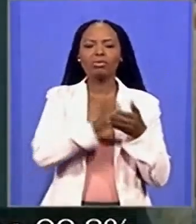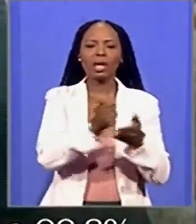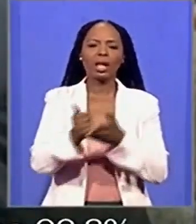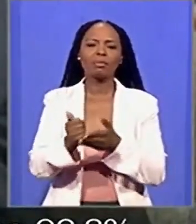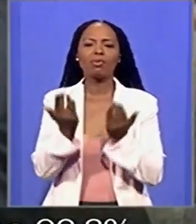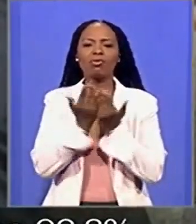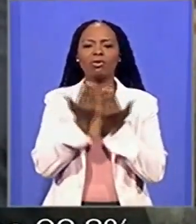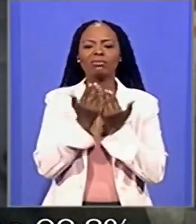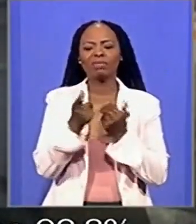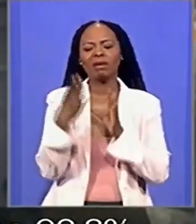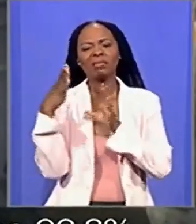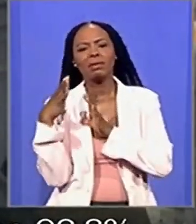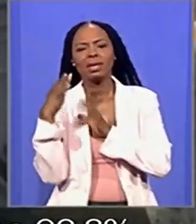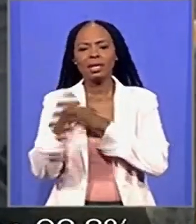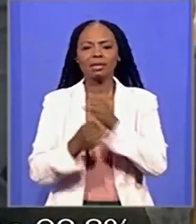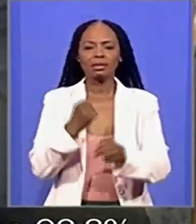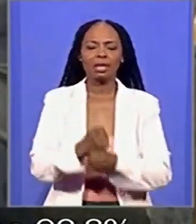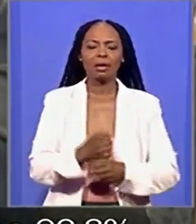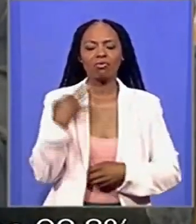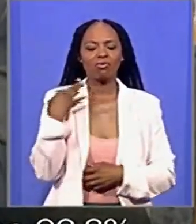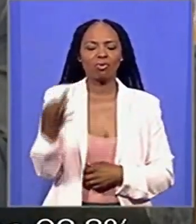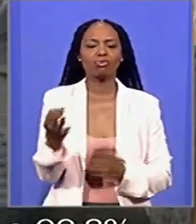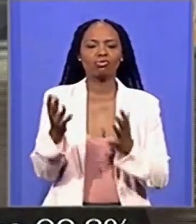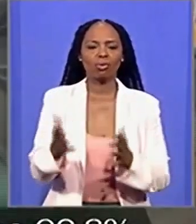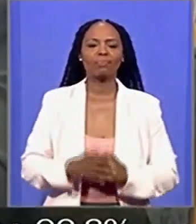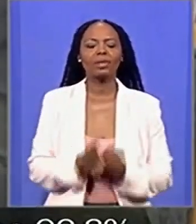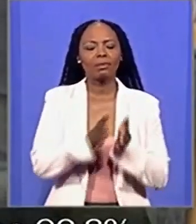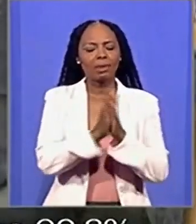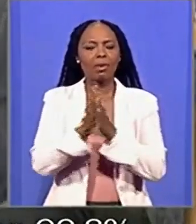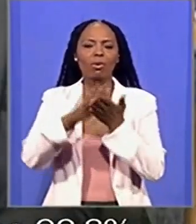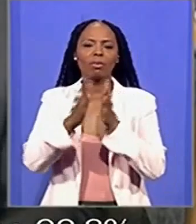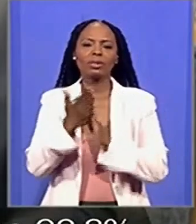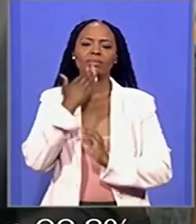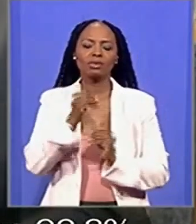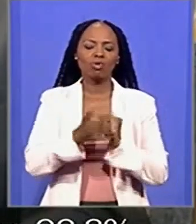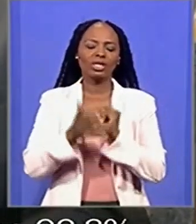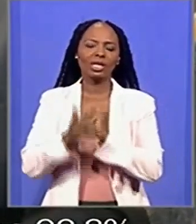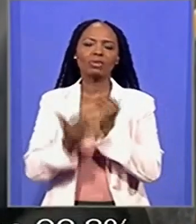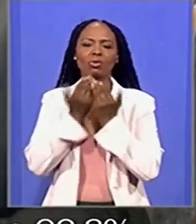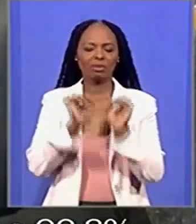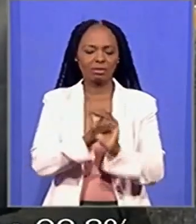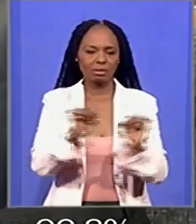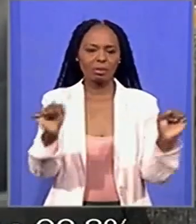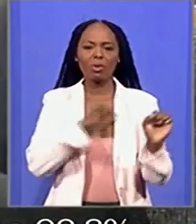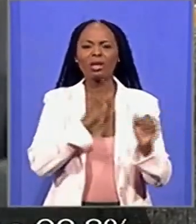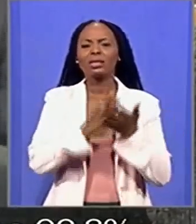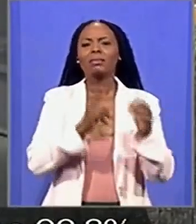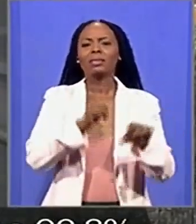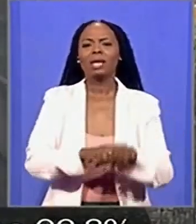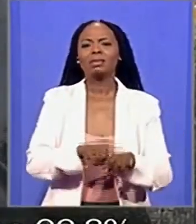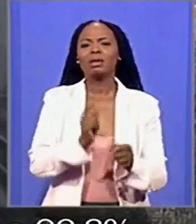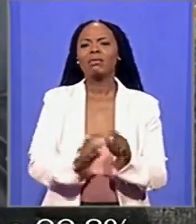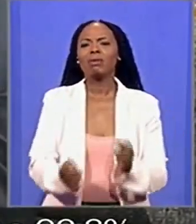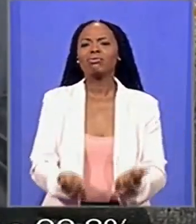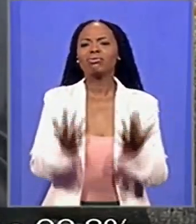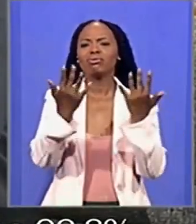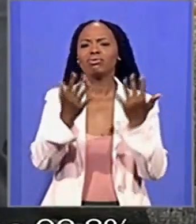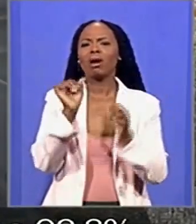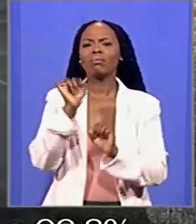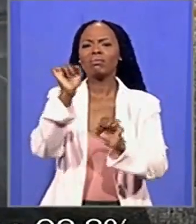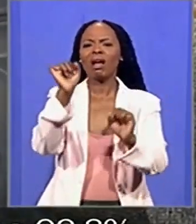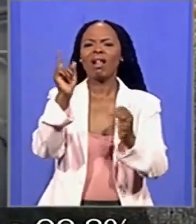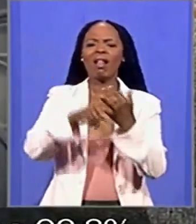mo Gauteng ngwaga e tlang. O ikuetse go baagi go thusa go sireletsa dikolo jaaka dinako dingwe di totiwa tebang le go